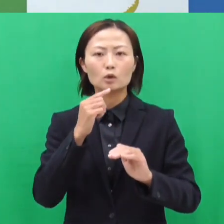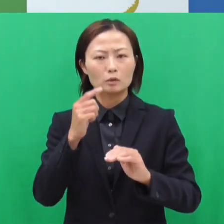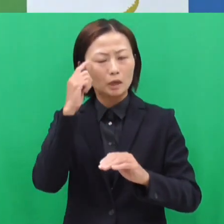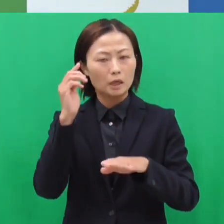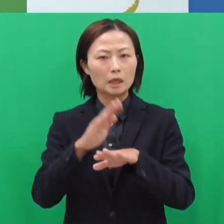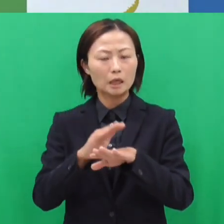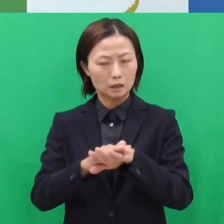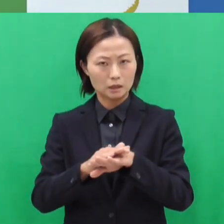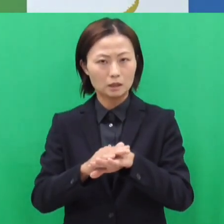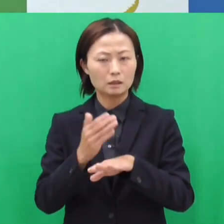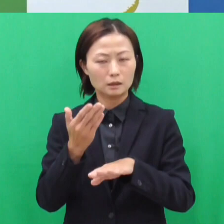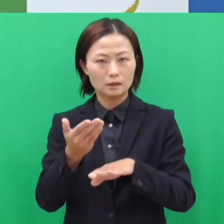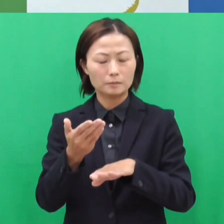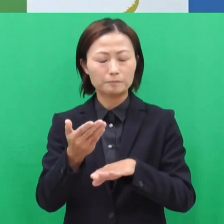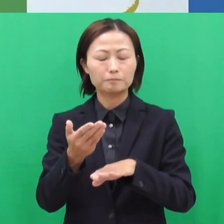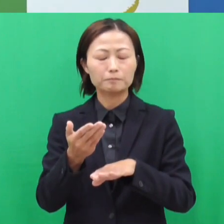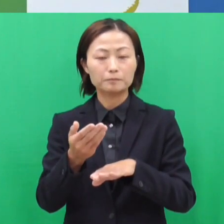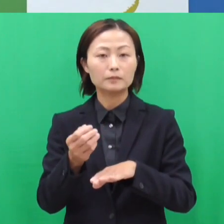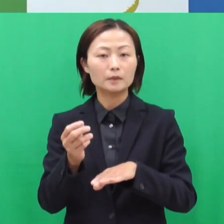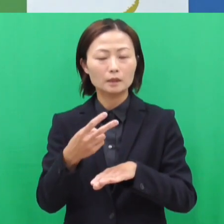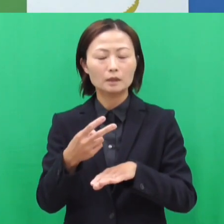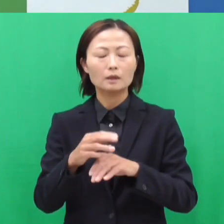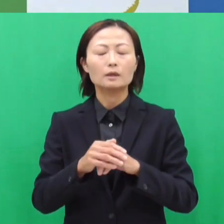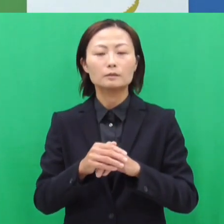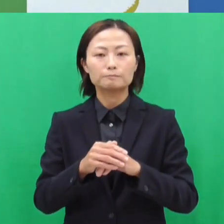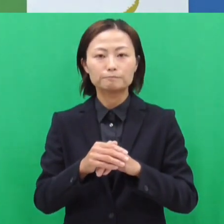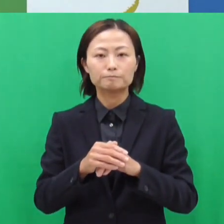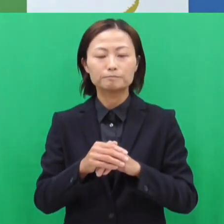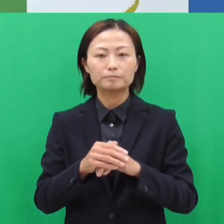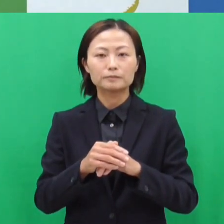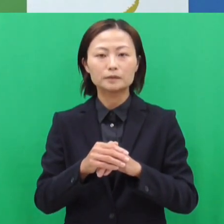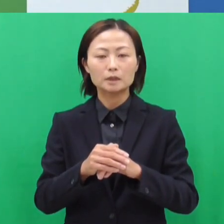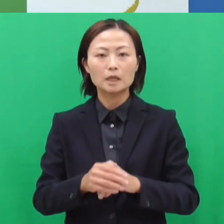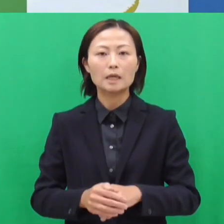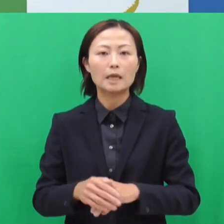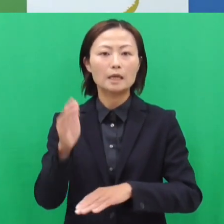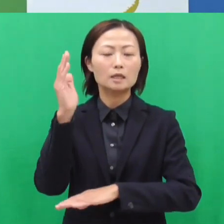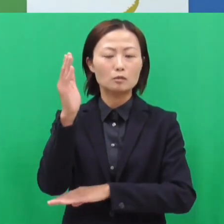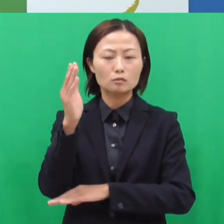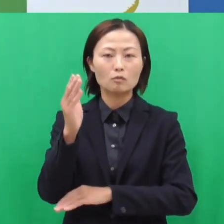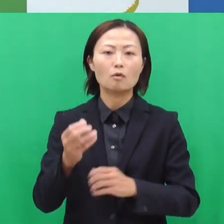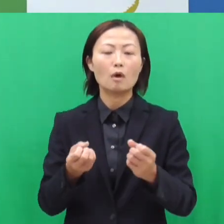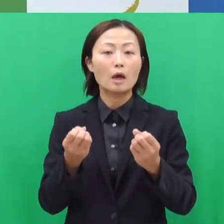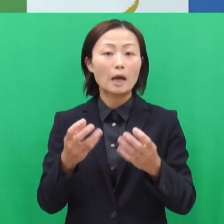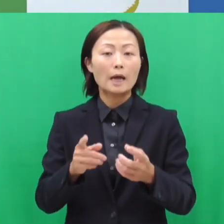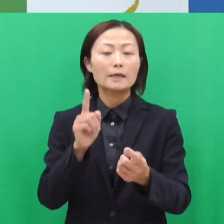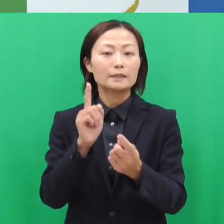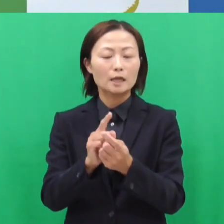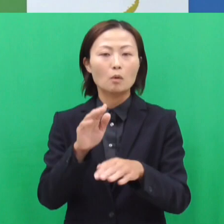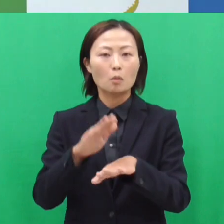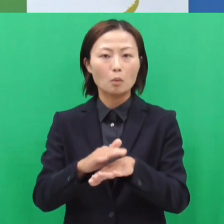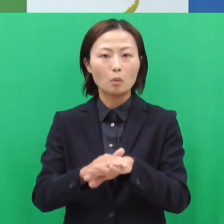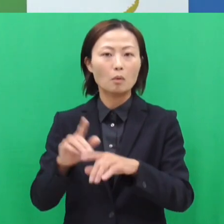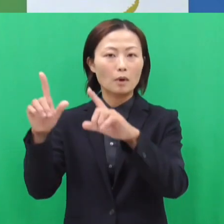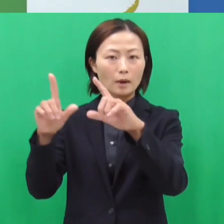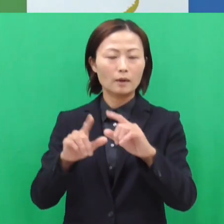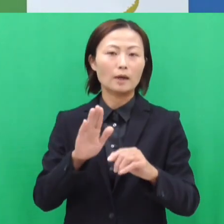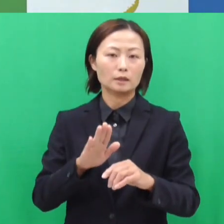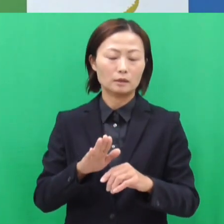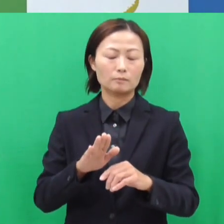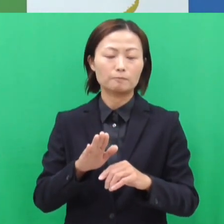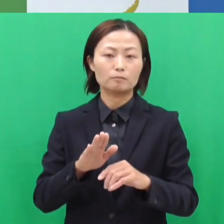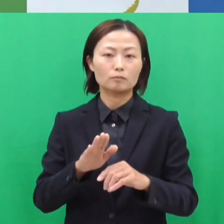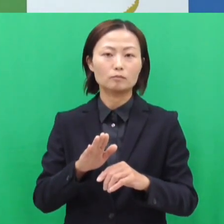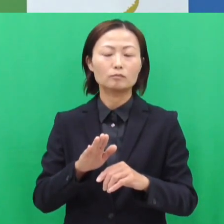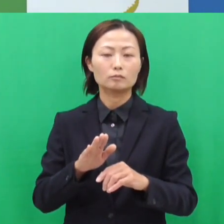ね先ほどお話ありましたその政府の新しい対応について発表されてますけれどもこれ